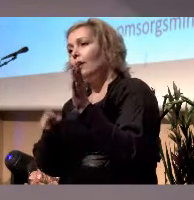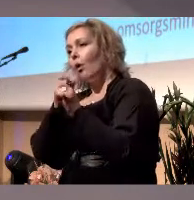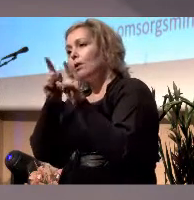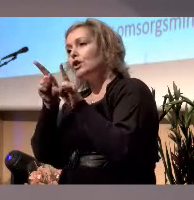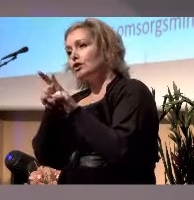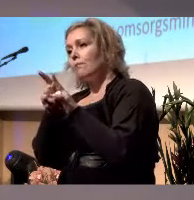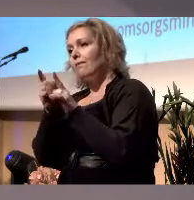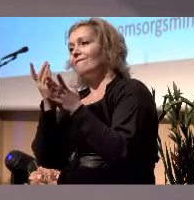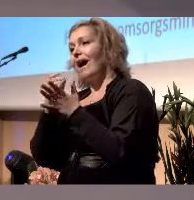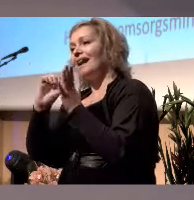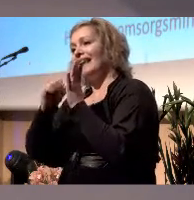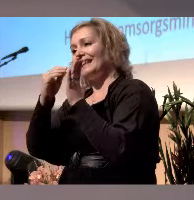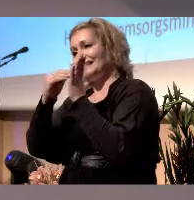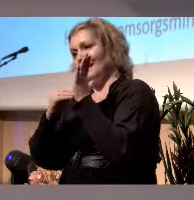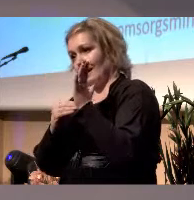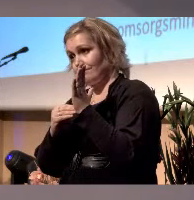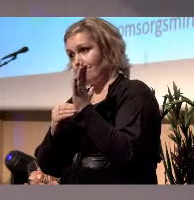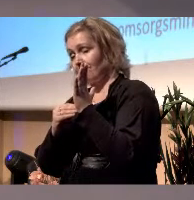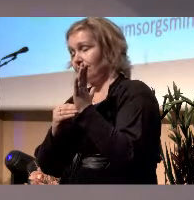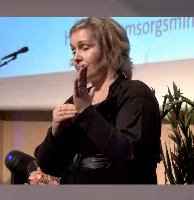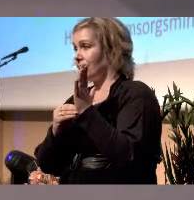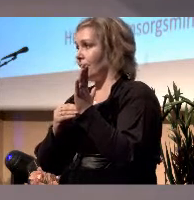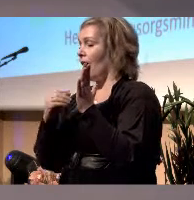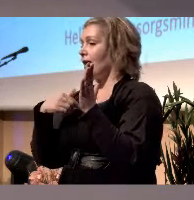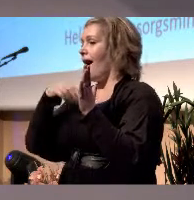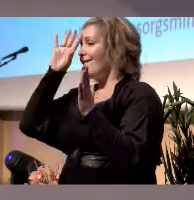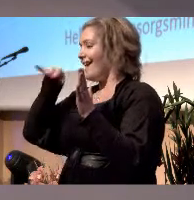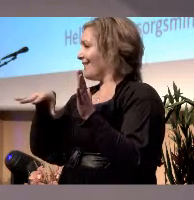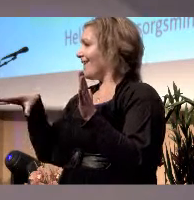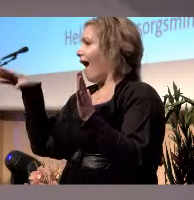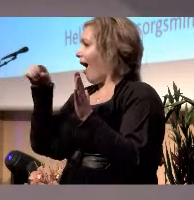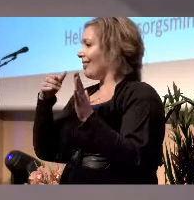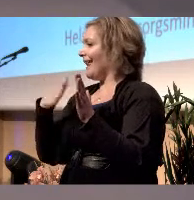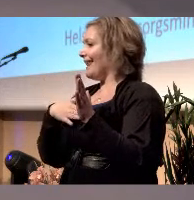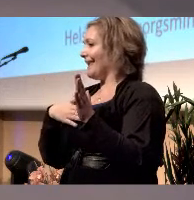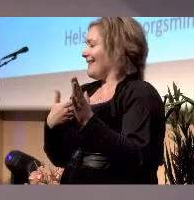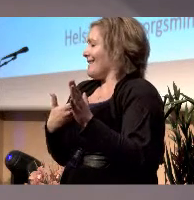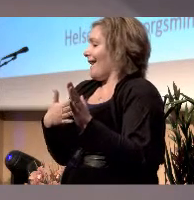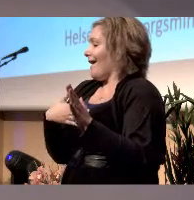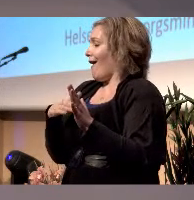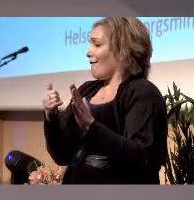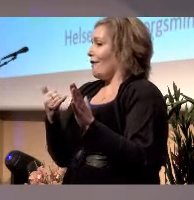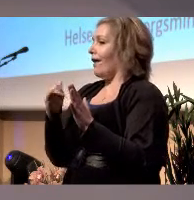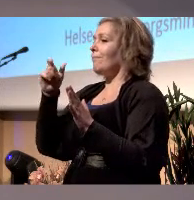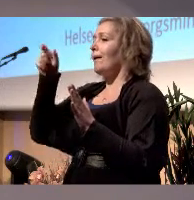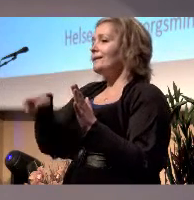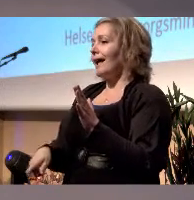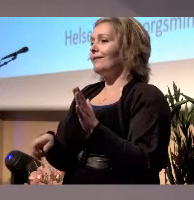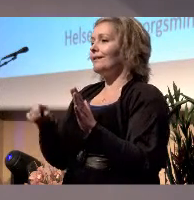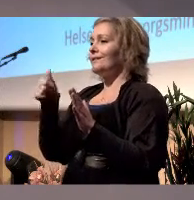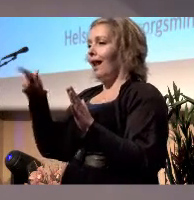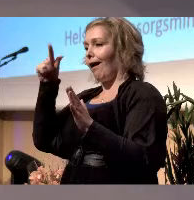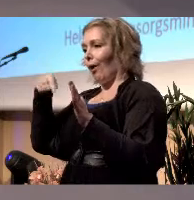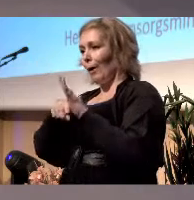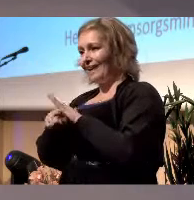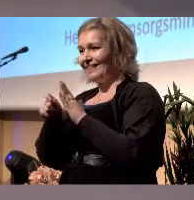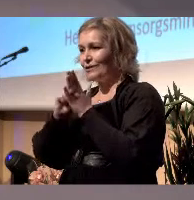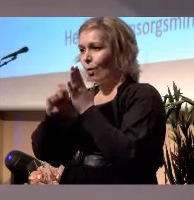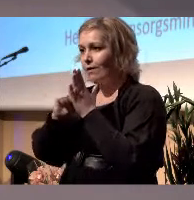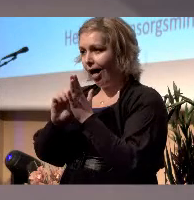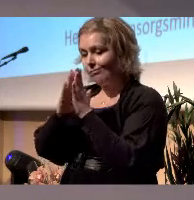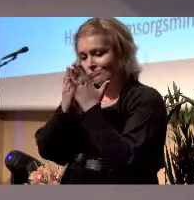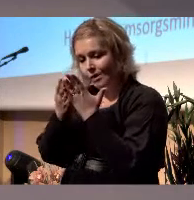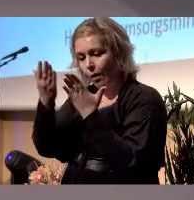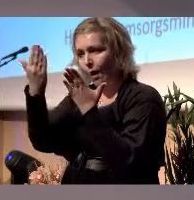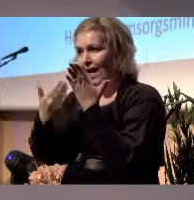som registrert. Jeg vet at ikke alle like begeistret for at pasienten skal kunne gå inn i journalen